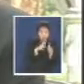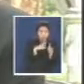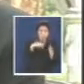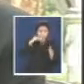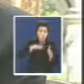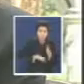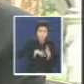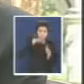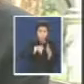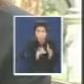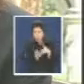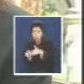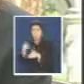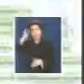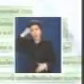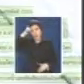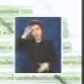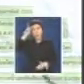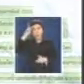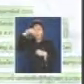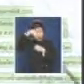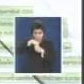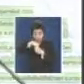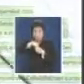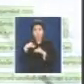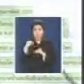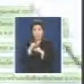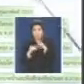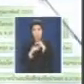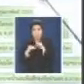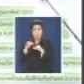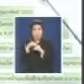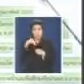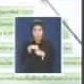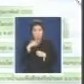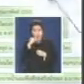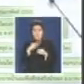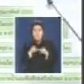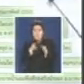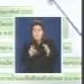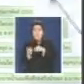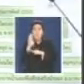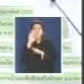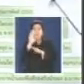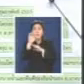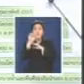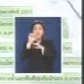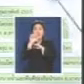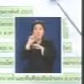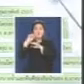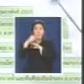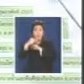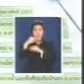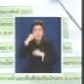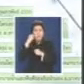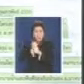ไปอยู่นานนะ2วันตรงนี ้แล้วก็ไปดูโครงการระบายน้ำนะคะไปเยี่ยมนี่ค่ะตัวเยี่ยมบึงบอระเพ็ดว่าเราจะบูรณะอย่างไ ร